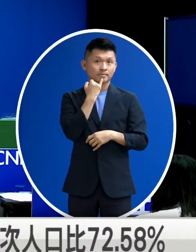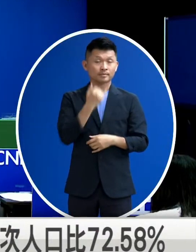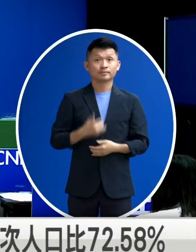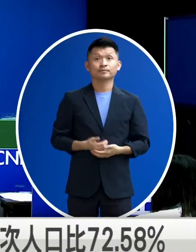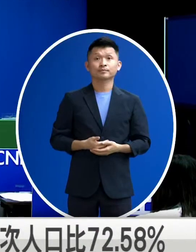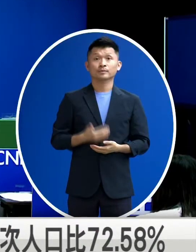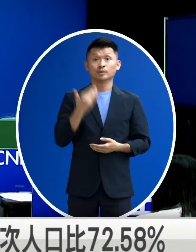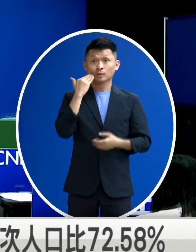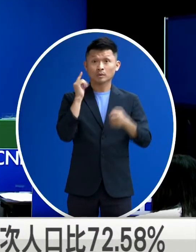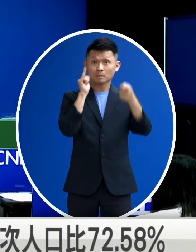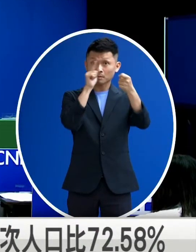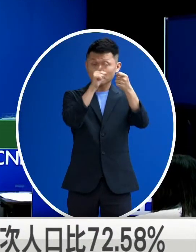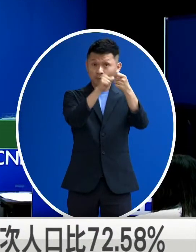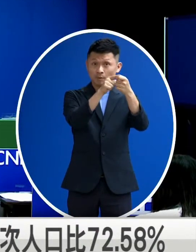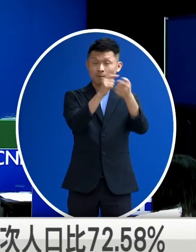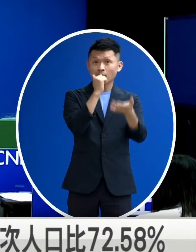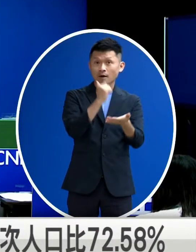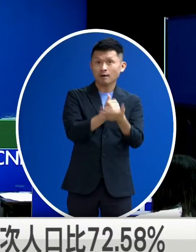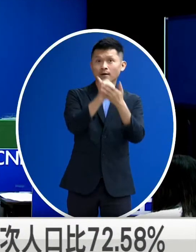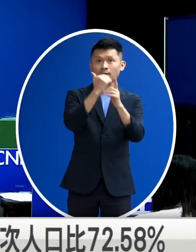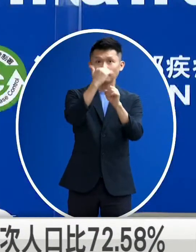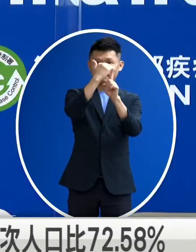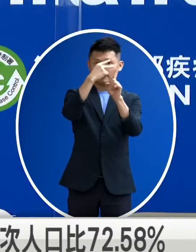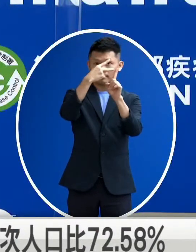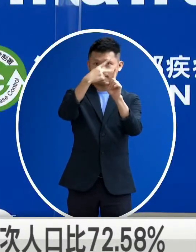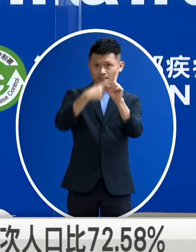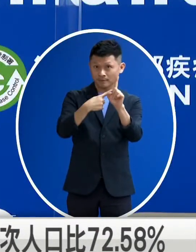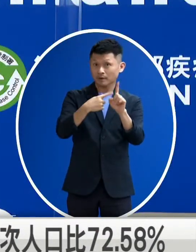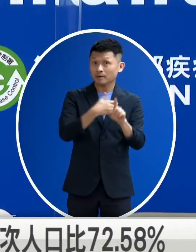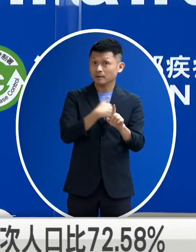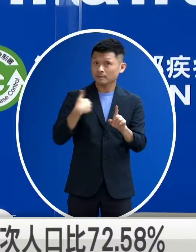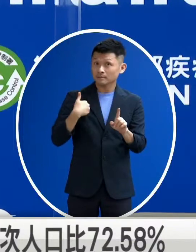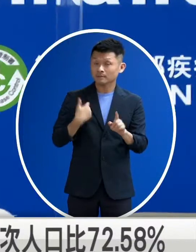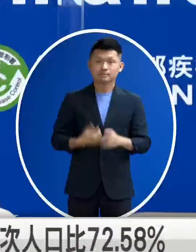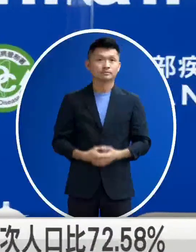到这个目标的话有机会降级吗？谢谢。